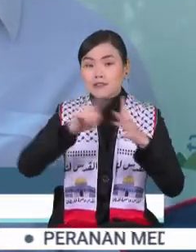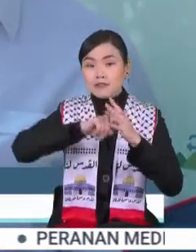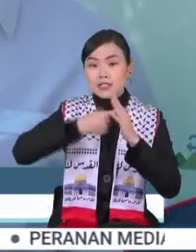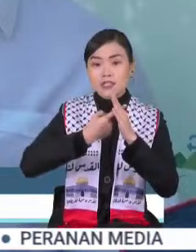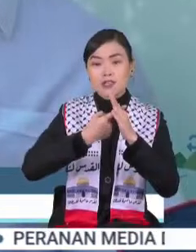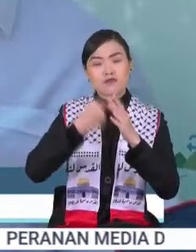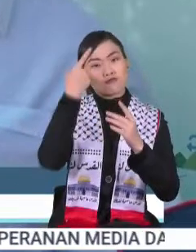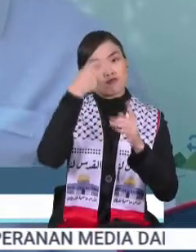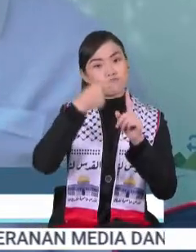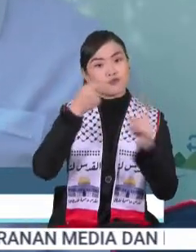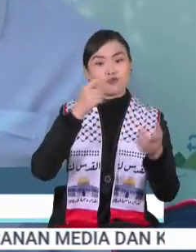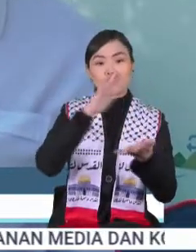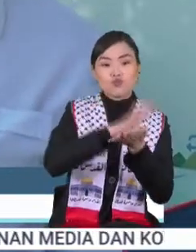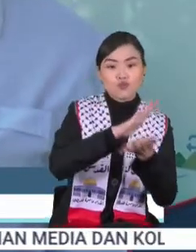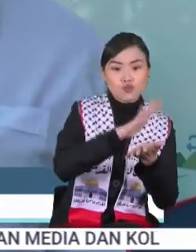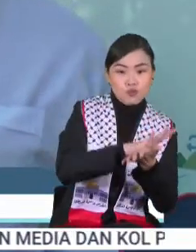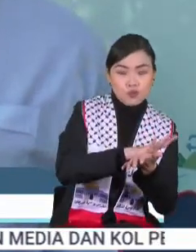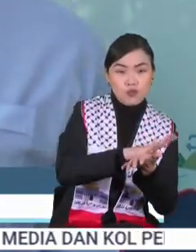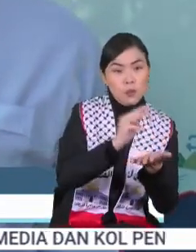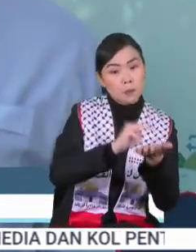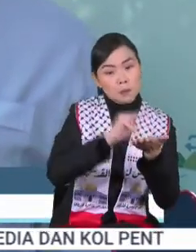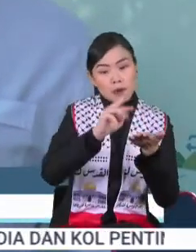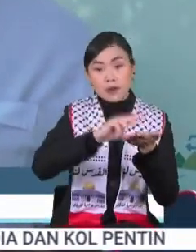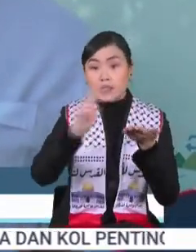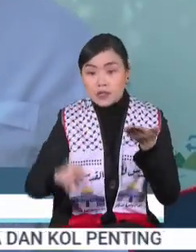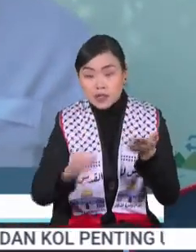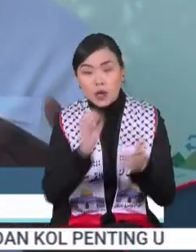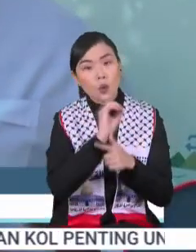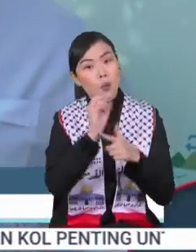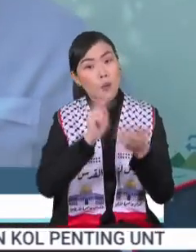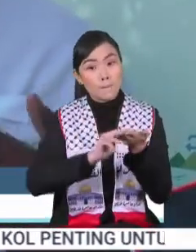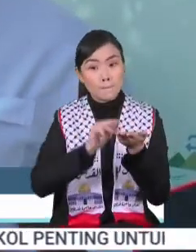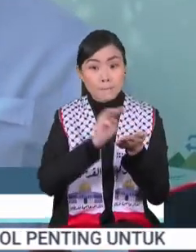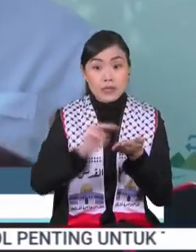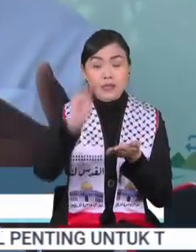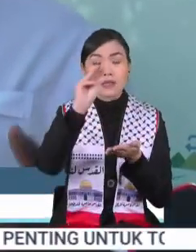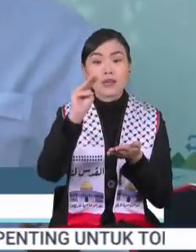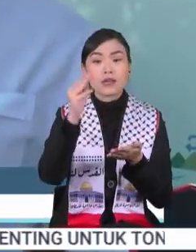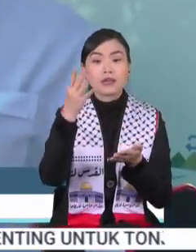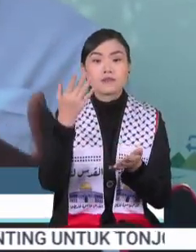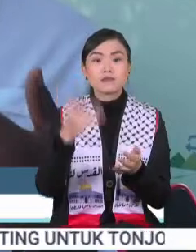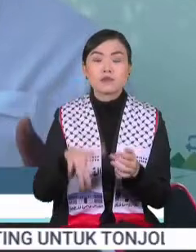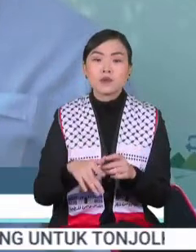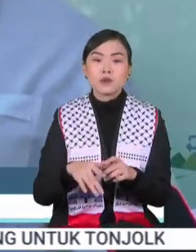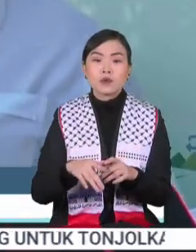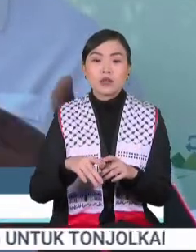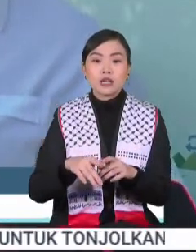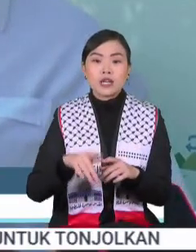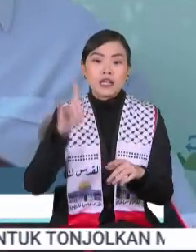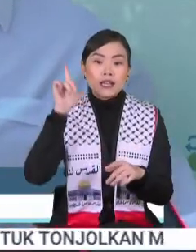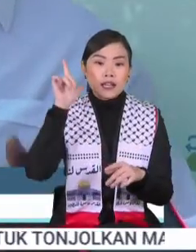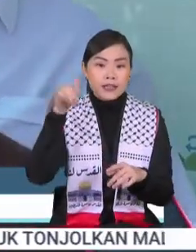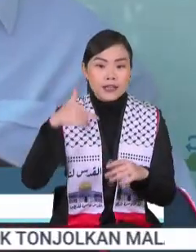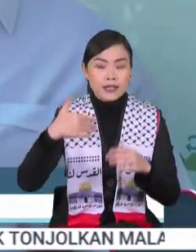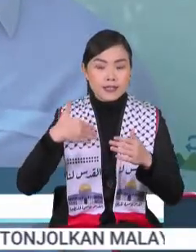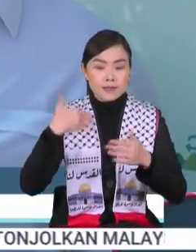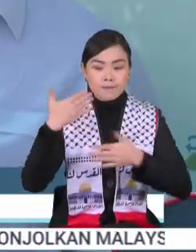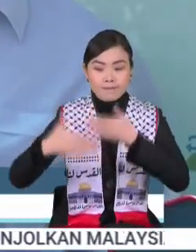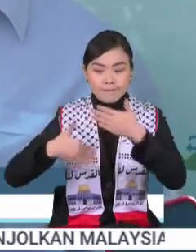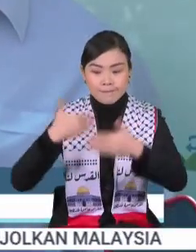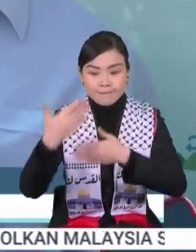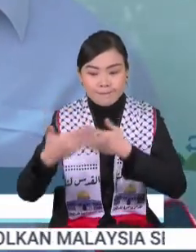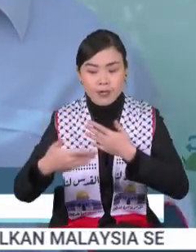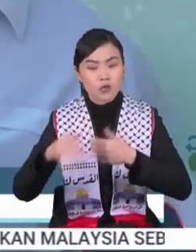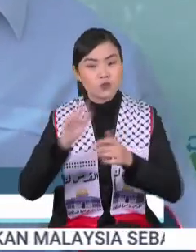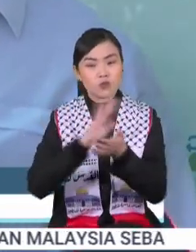bangku sekolah ataupun di peringkat sekolah rendah ataupun Sekolah Menengah ini akan menjadi satu ikutan ataupun Mereka akan ikut